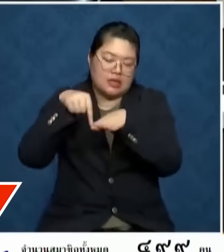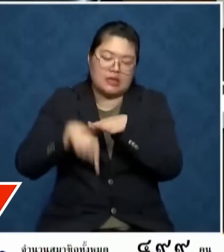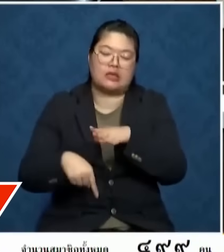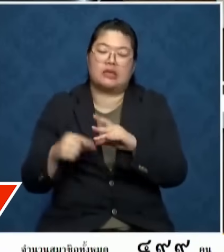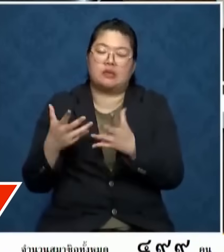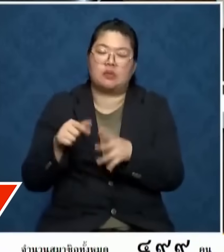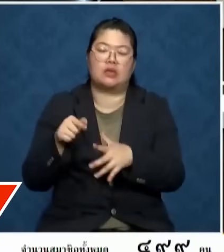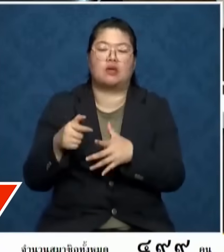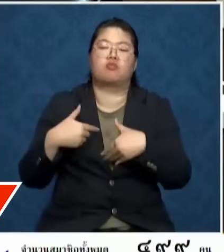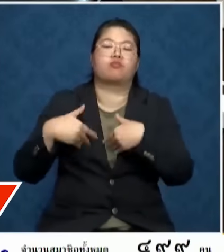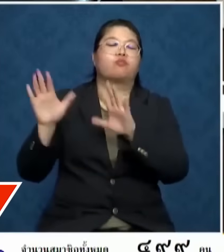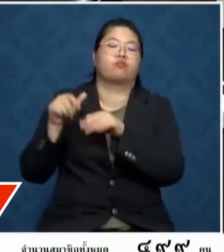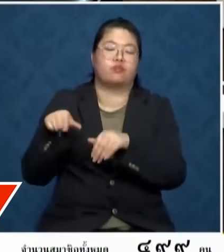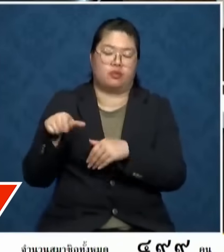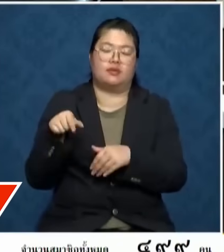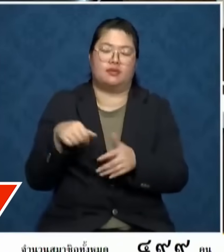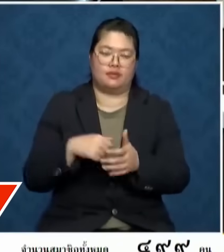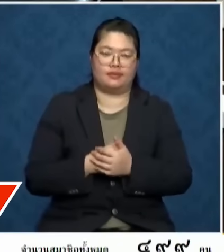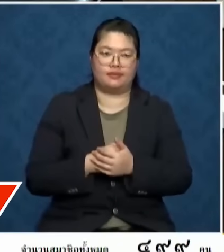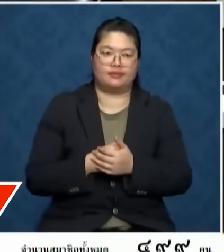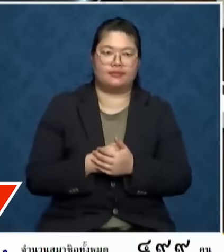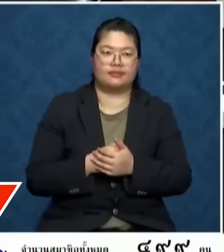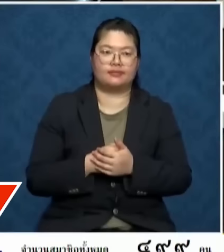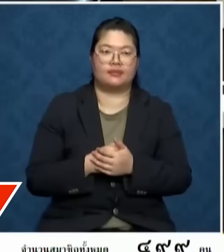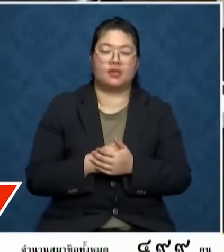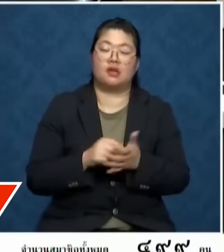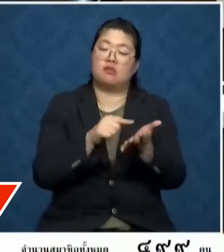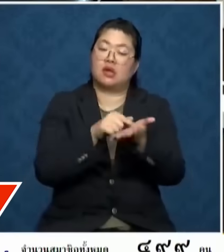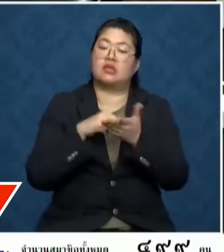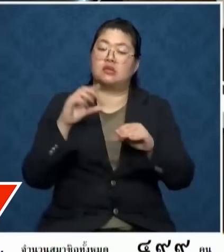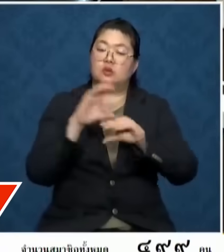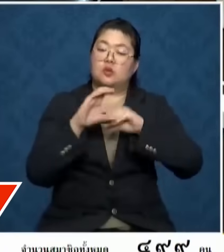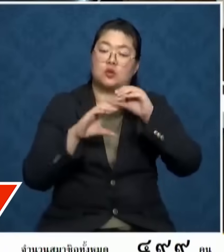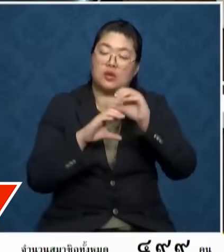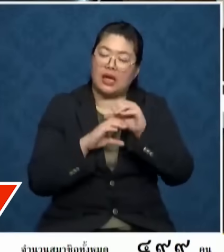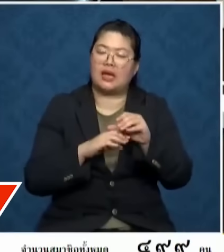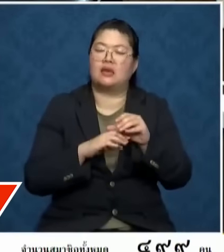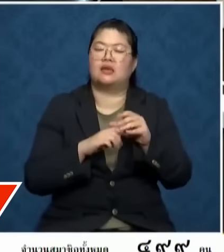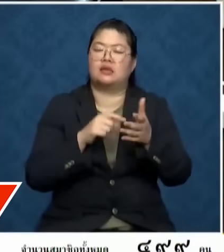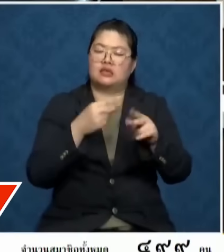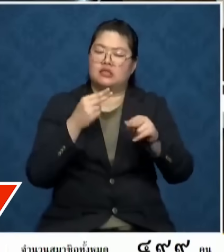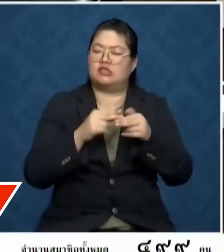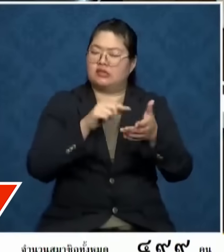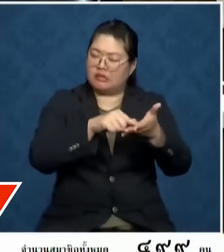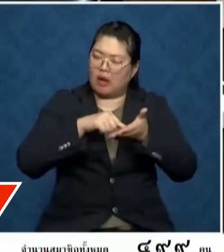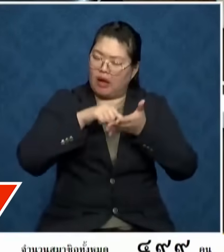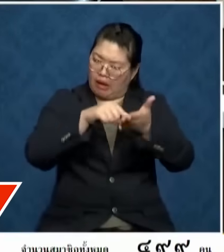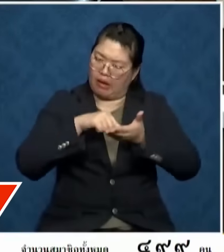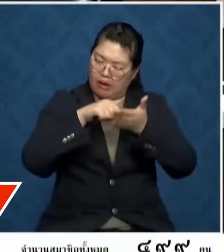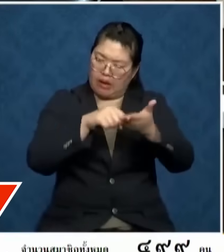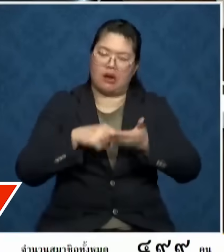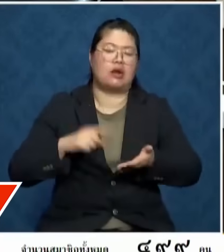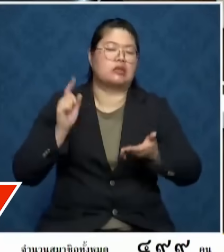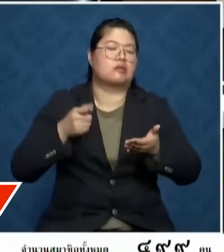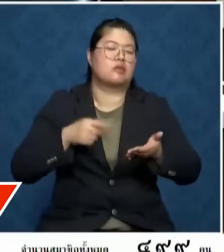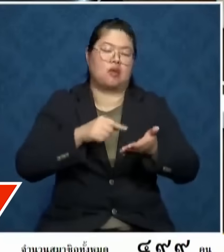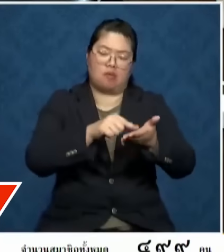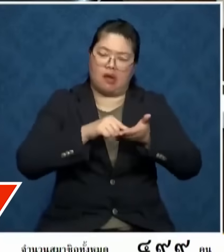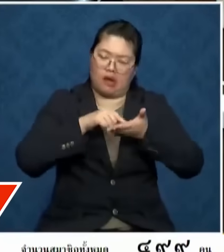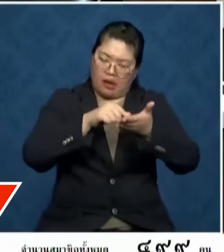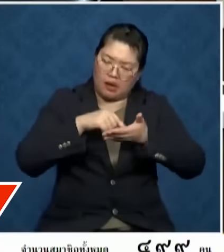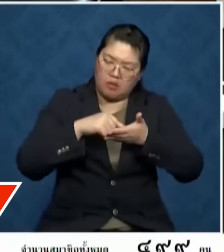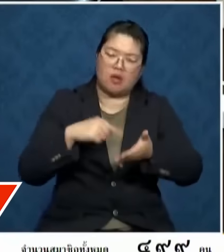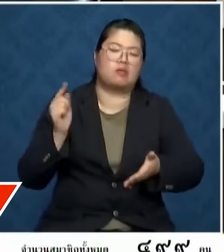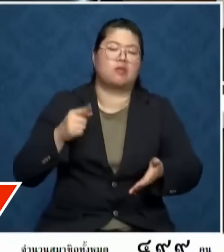ครับลอยหน้าลอยตานะครับมีการเสนอโครงการซ้ำแล้วซ้ำอีกไม่รู้ว่าตำตำน้ำพริกลงไป